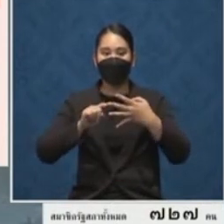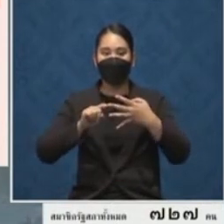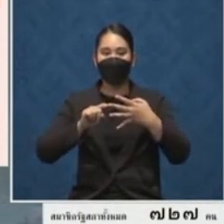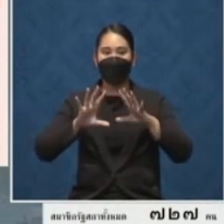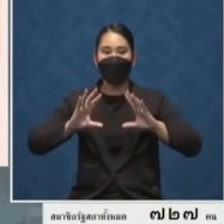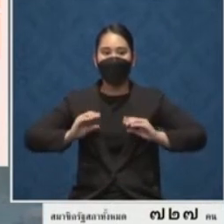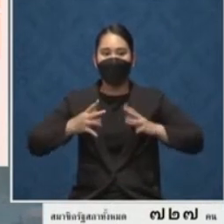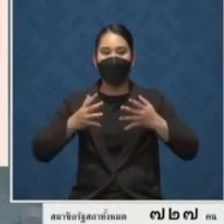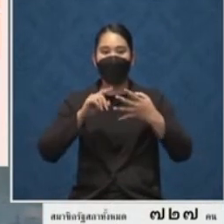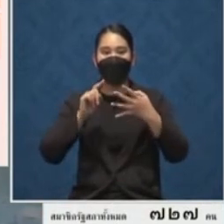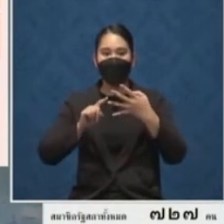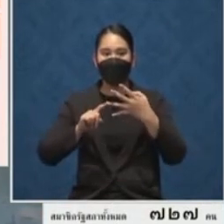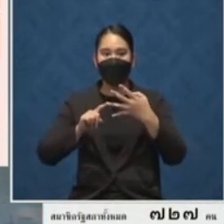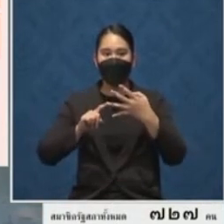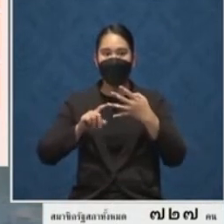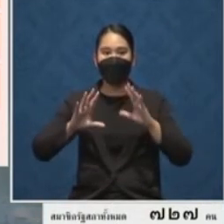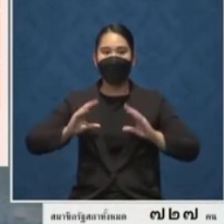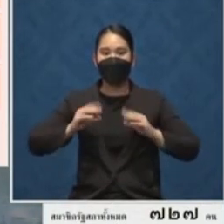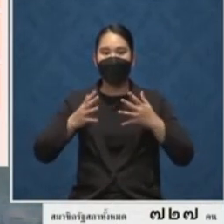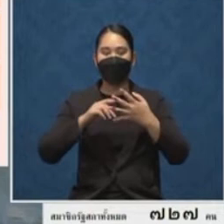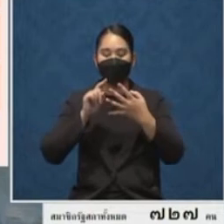หลักการ4ไม่รับหลักการ